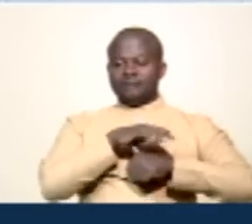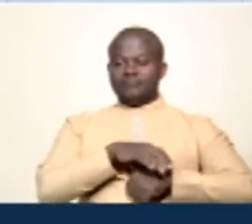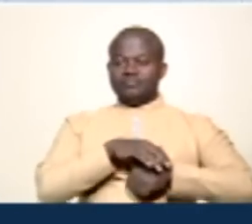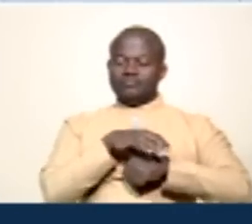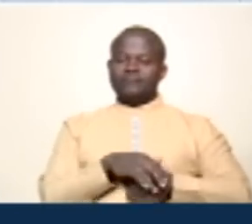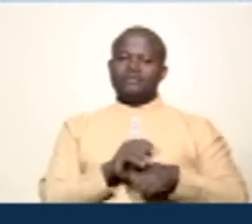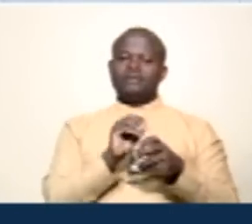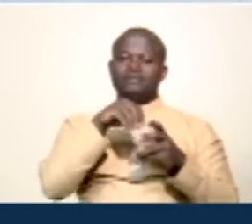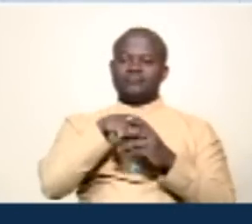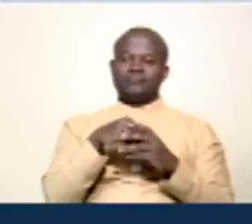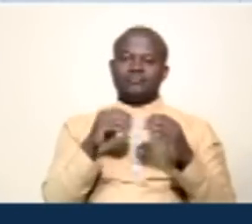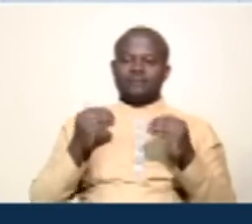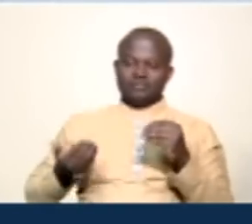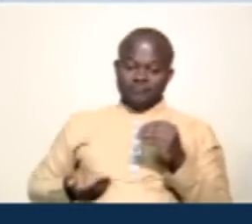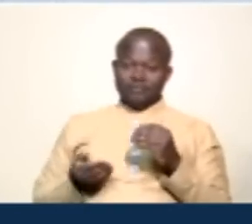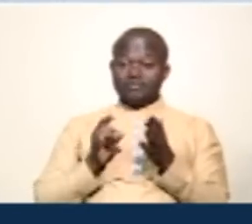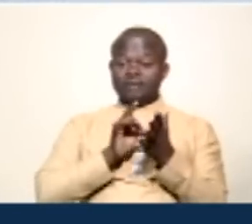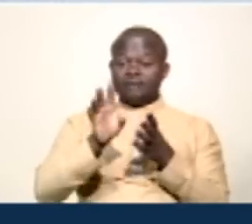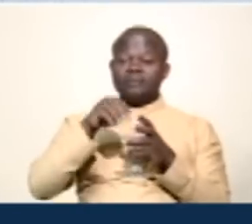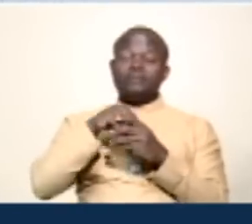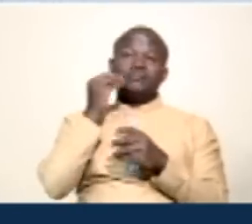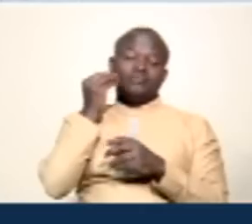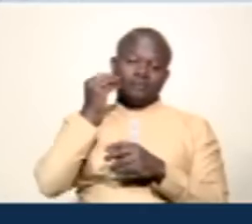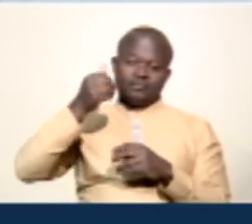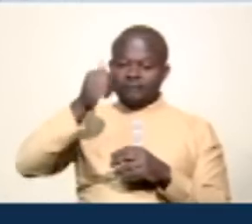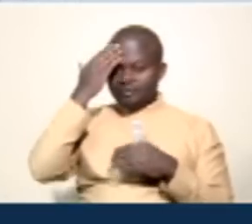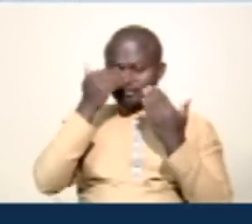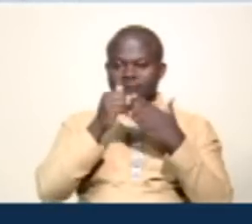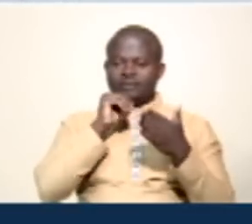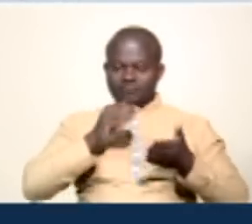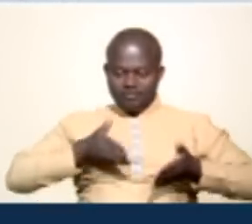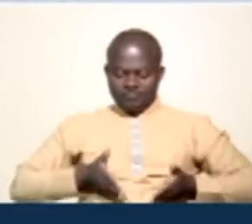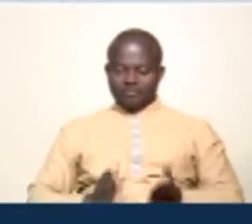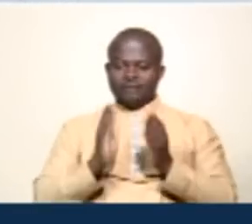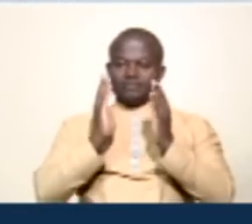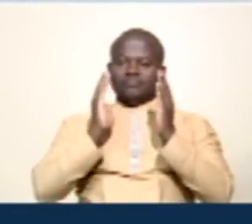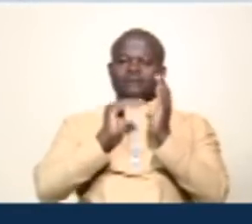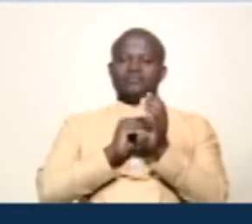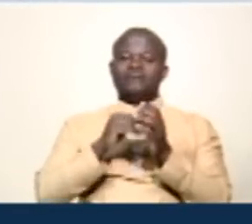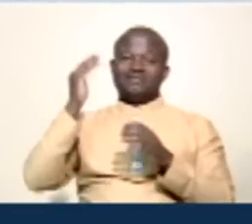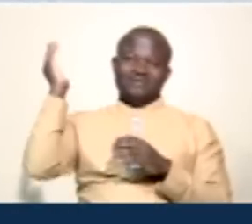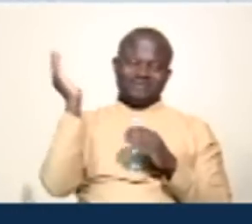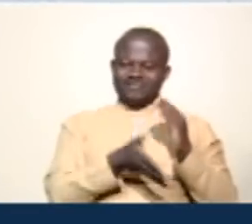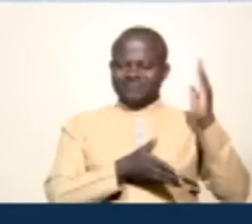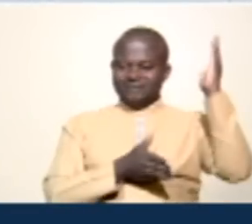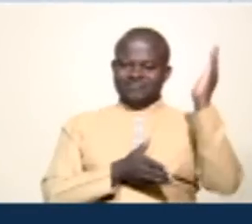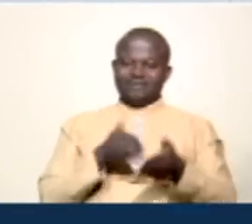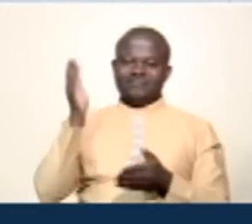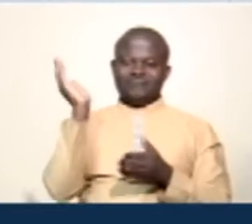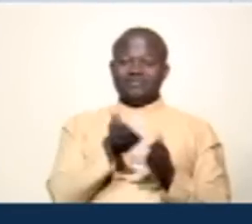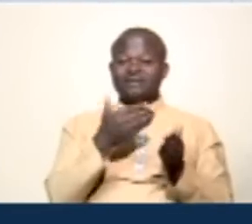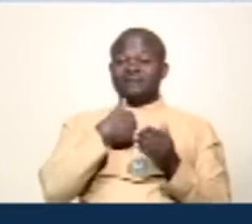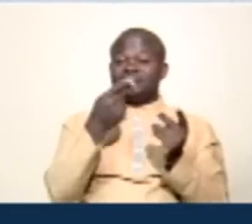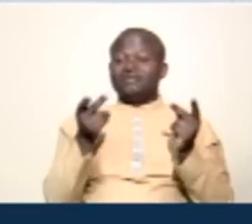harimo abagore birukanwa mu ngo zabo bazizwa ko batabyaye hamwe abo batemagura dufite